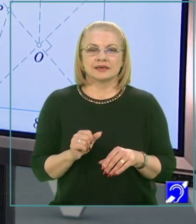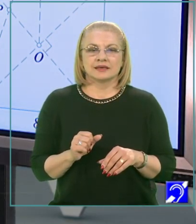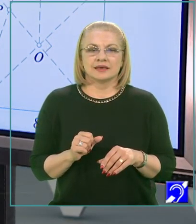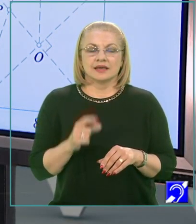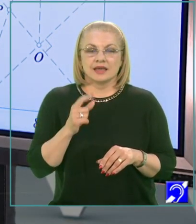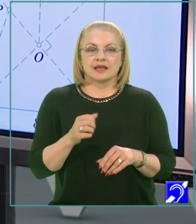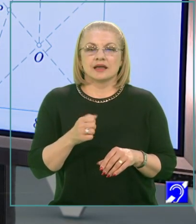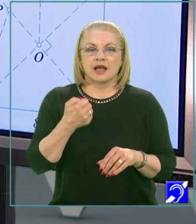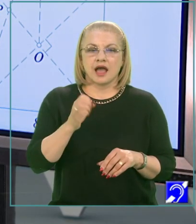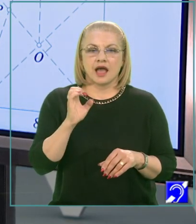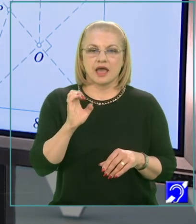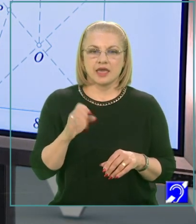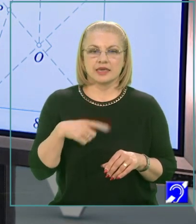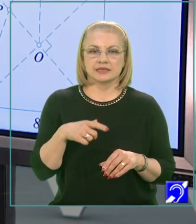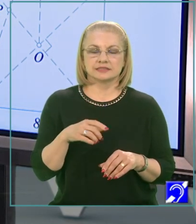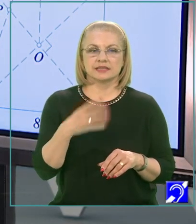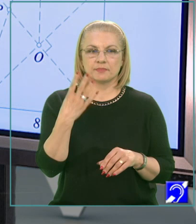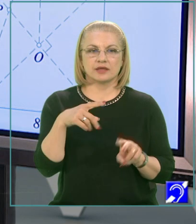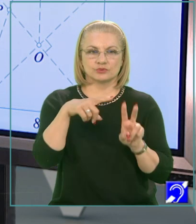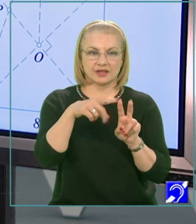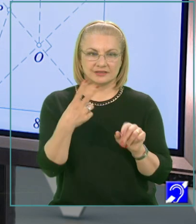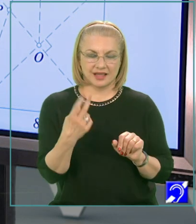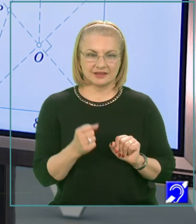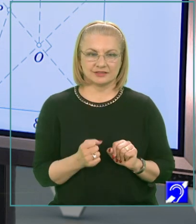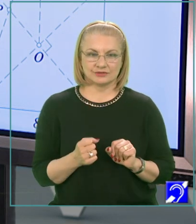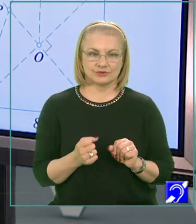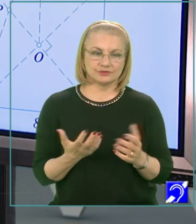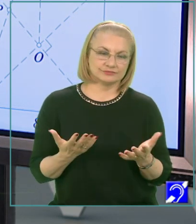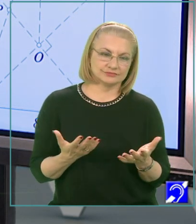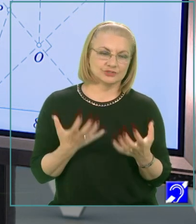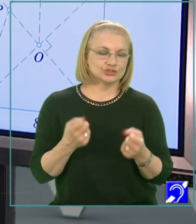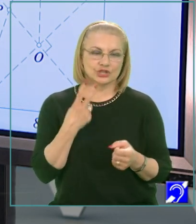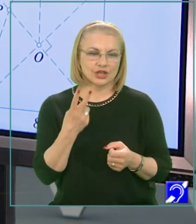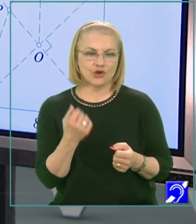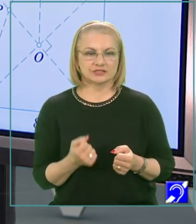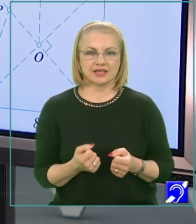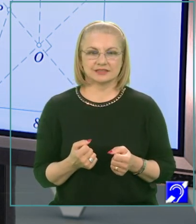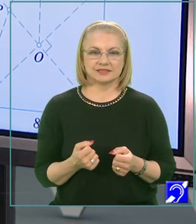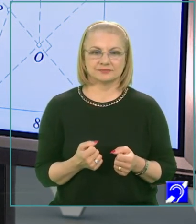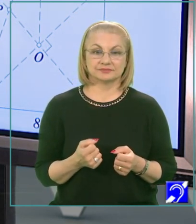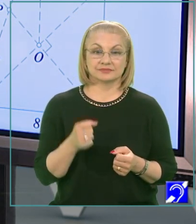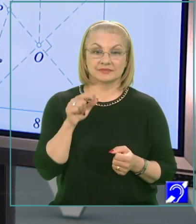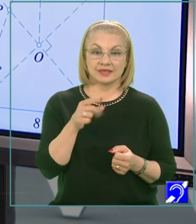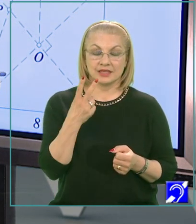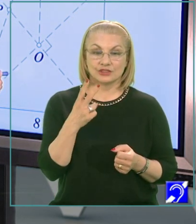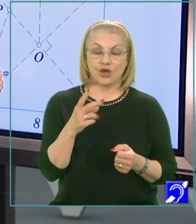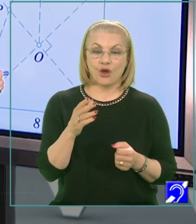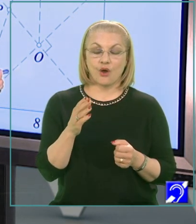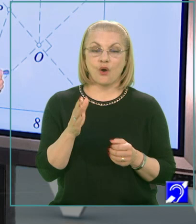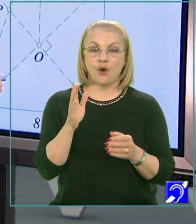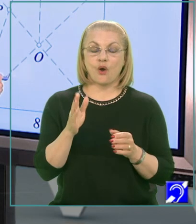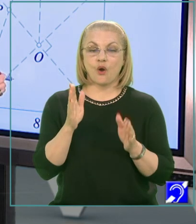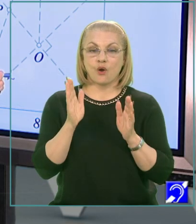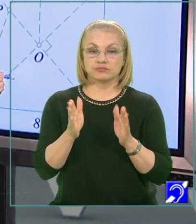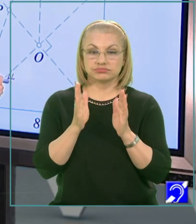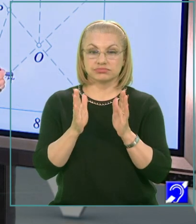că A e 4 radical din 2. Și atunci, ce constatăm? Că aceste două laturi opuse în